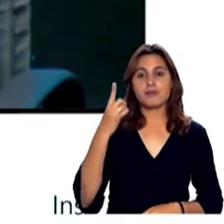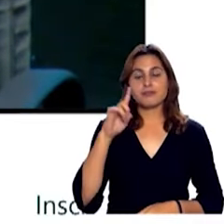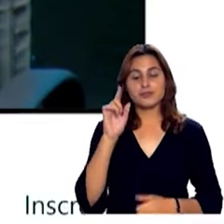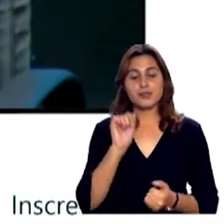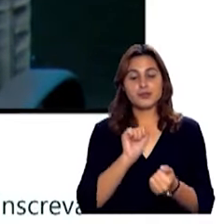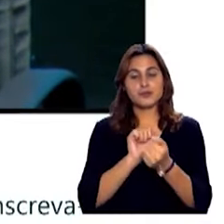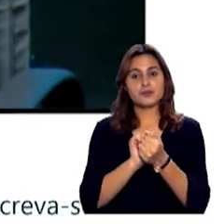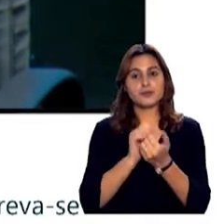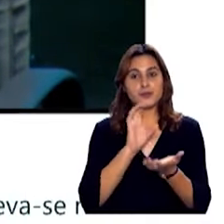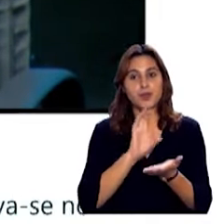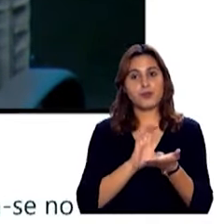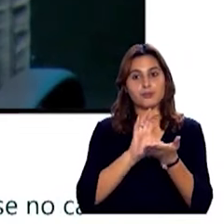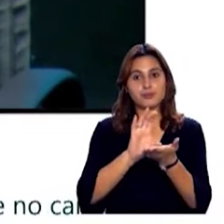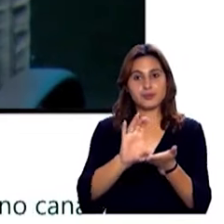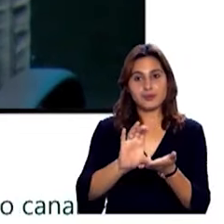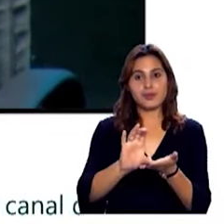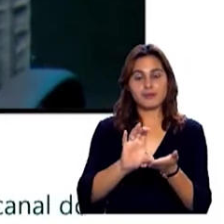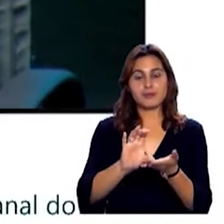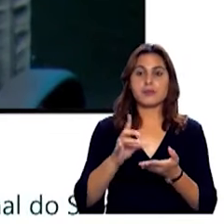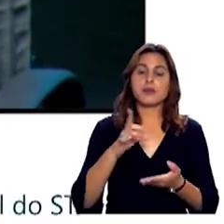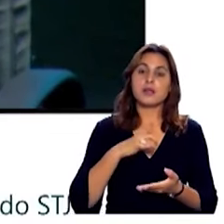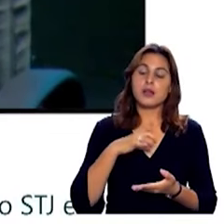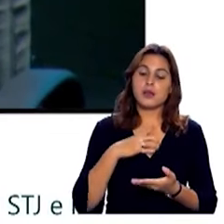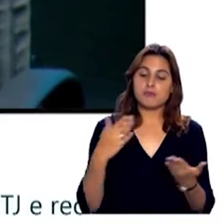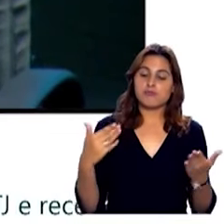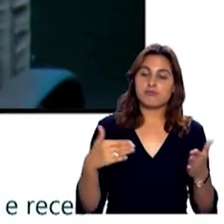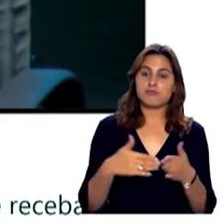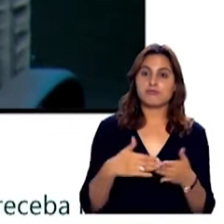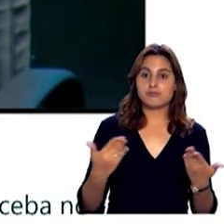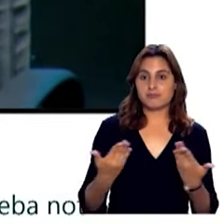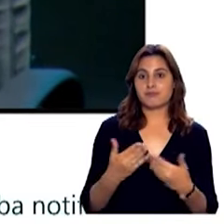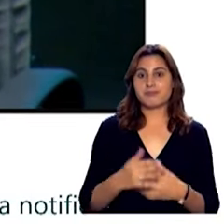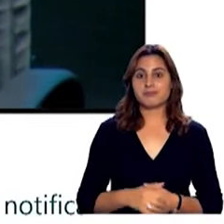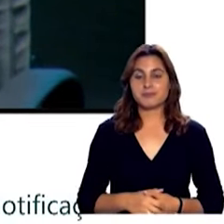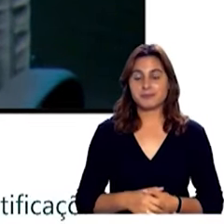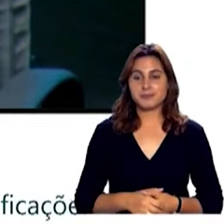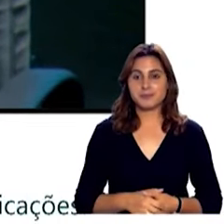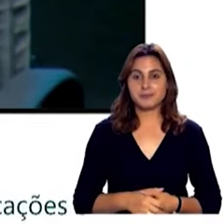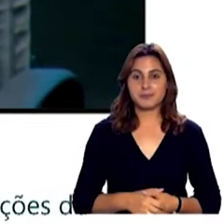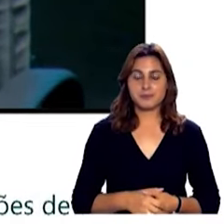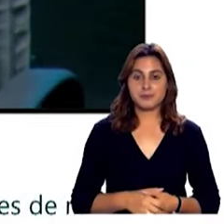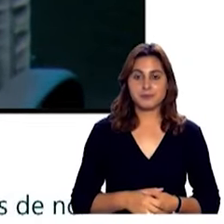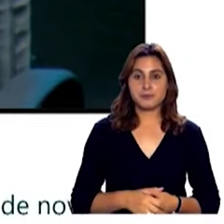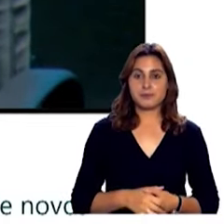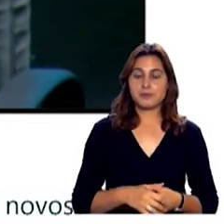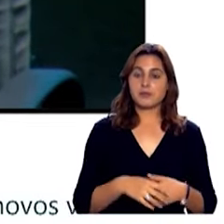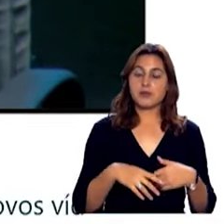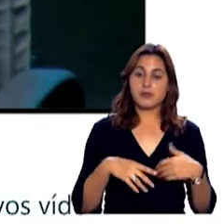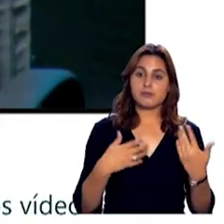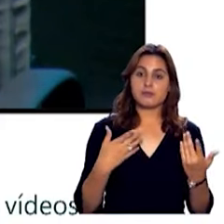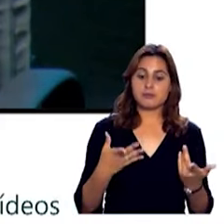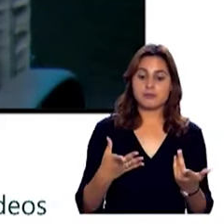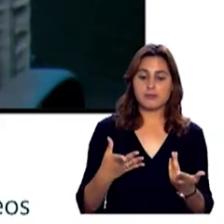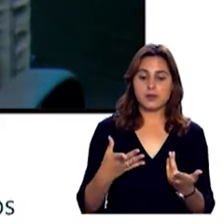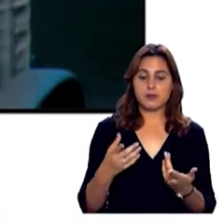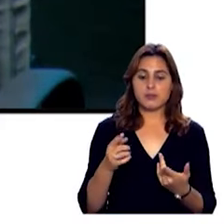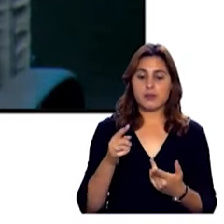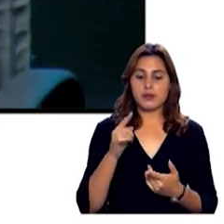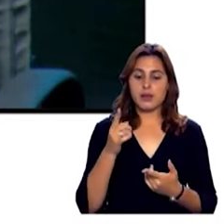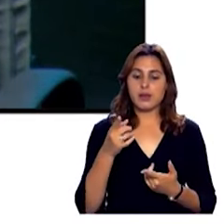mais cette idée Du contrôle de la loi a été reprise par le